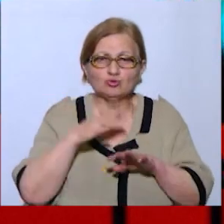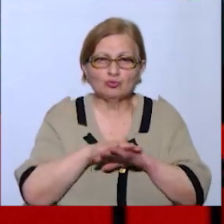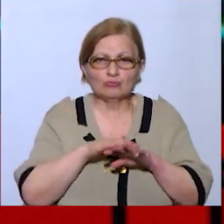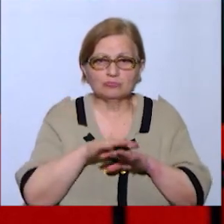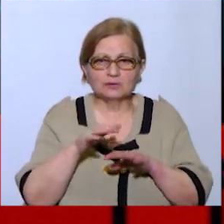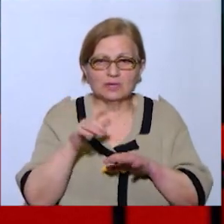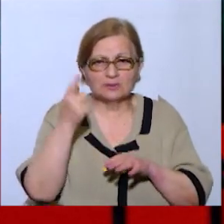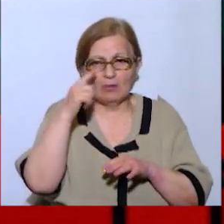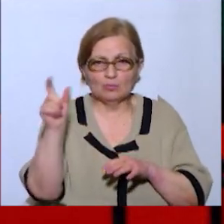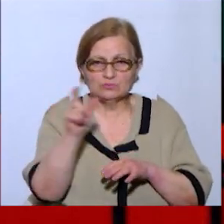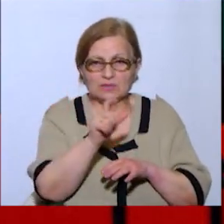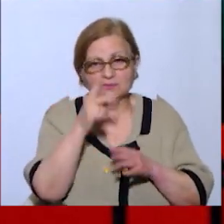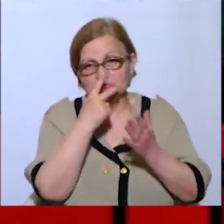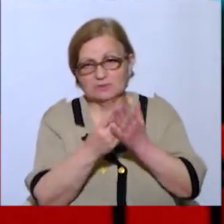ამოცანებს.